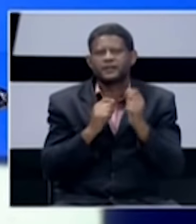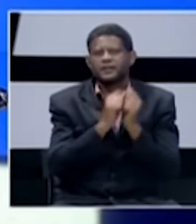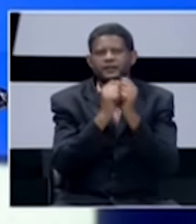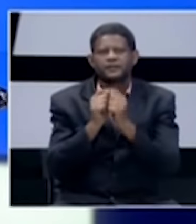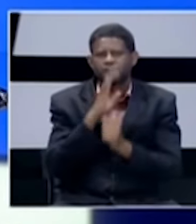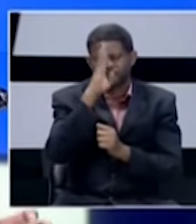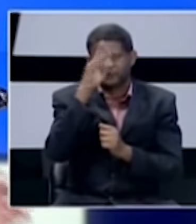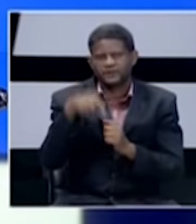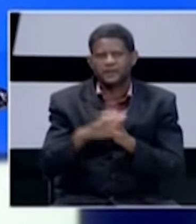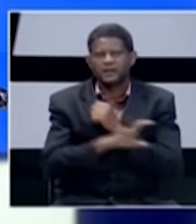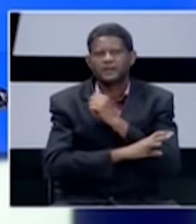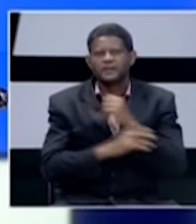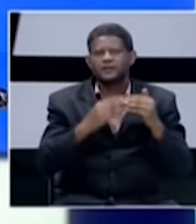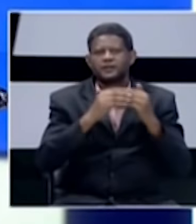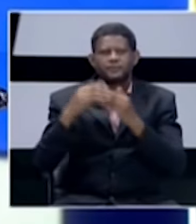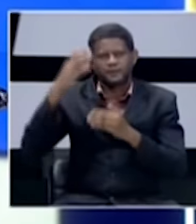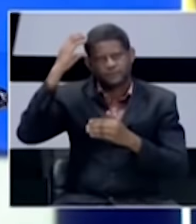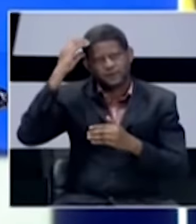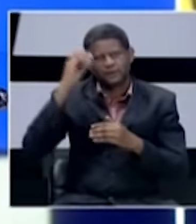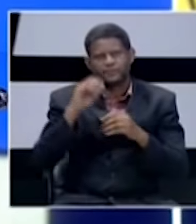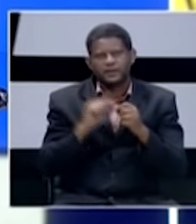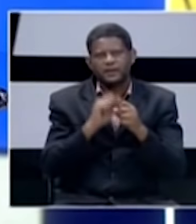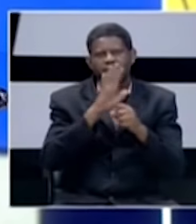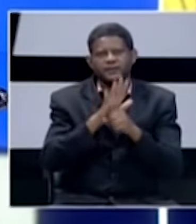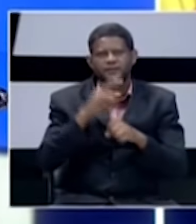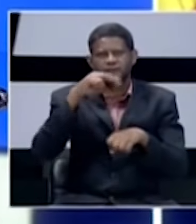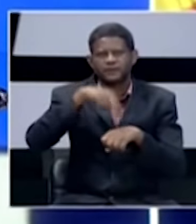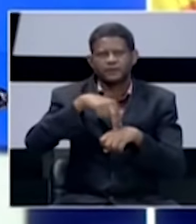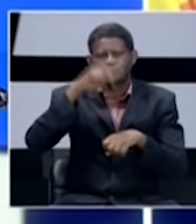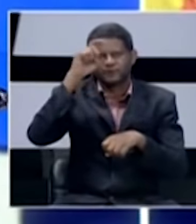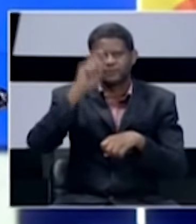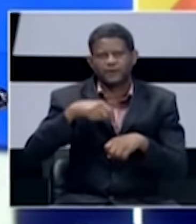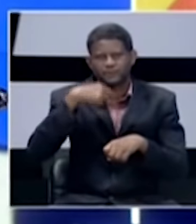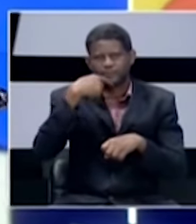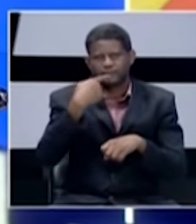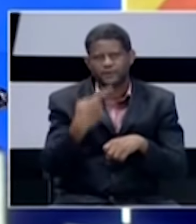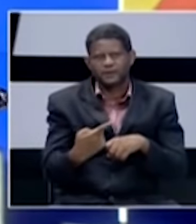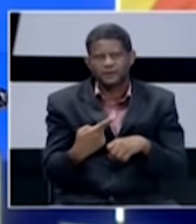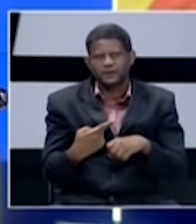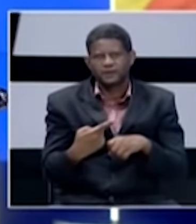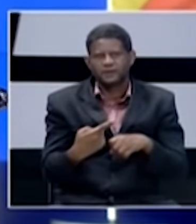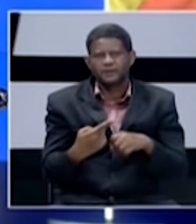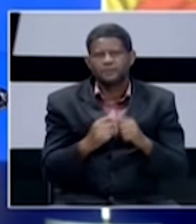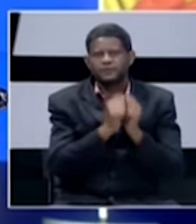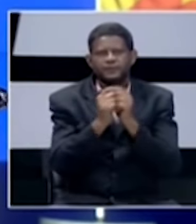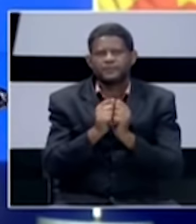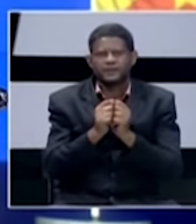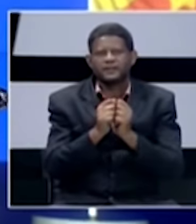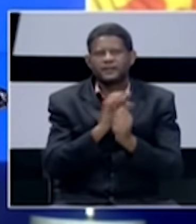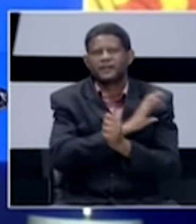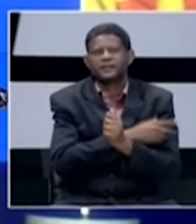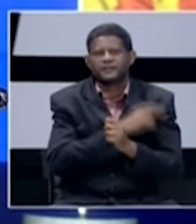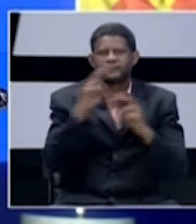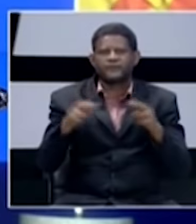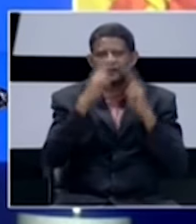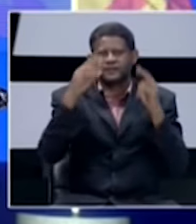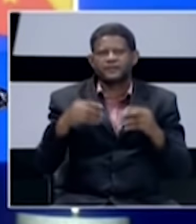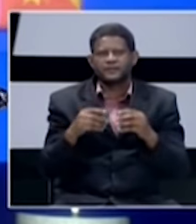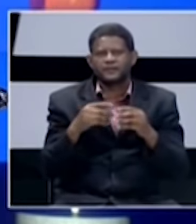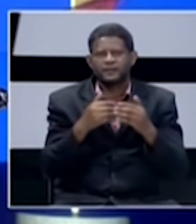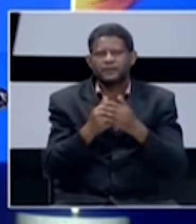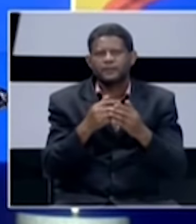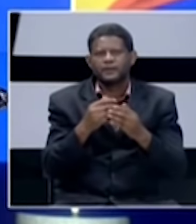ብምፍጣር ነዚ ሃገር ዝመርሕ መንግስቲ በዓል ሕድሪ ክጣየሽ ይግባእ ብምባል ብጥምረት ሓይልታት ፌደራሊስት ዝወፀ መግለፂ